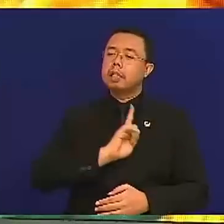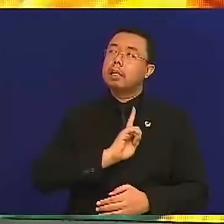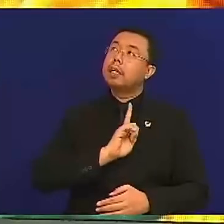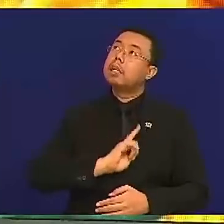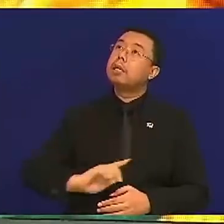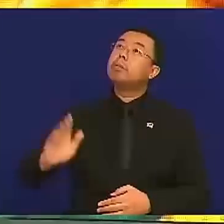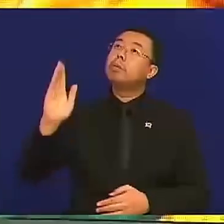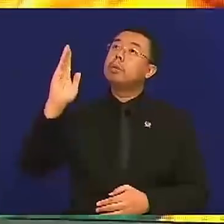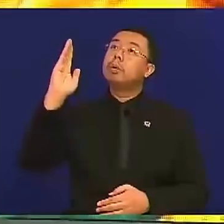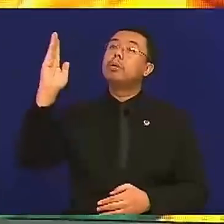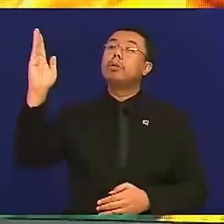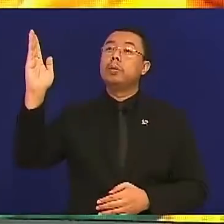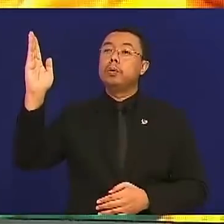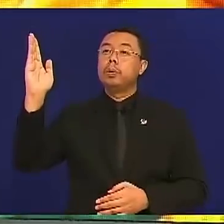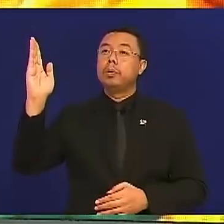seperti dirimu.